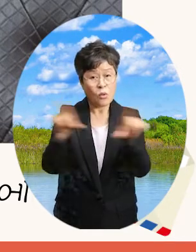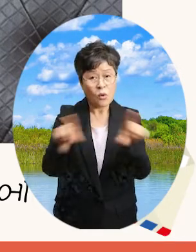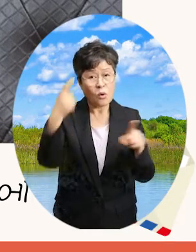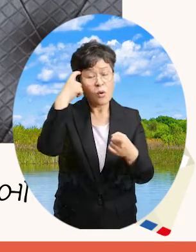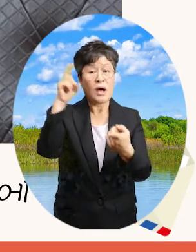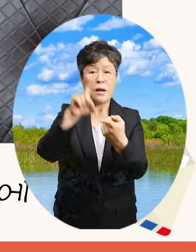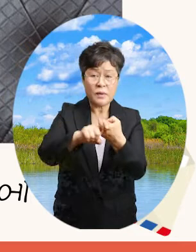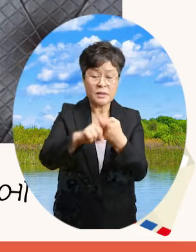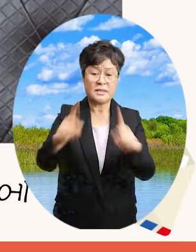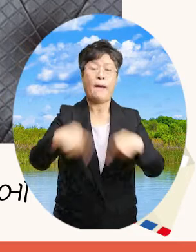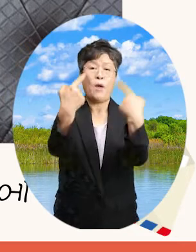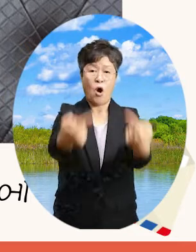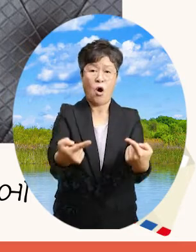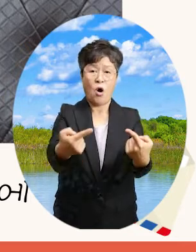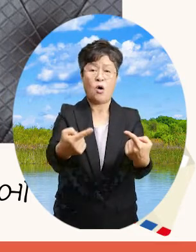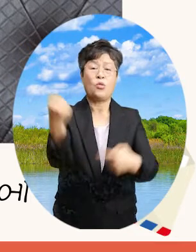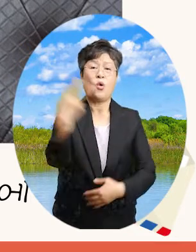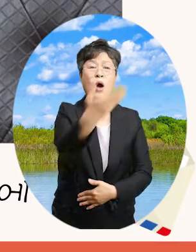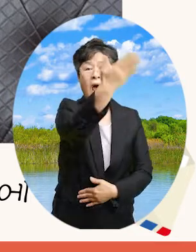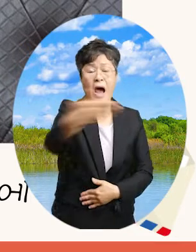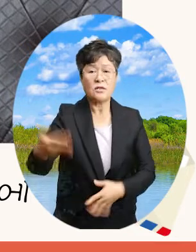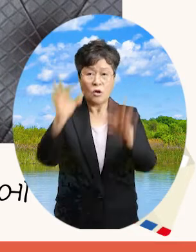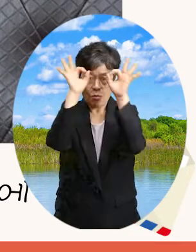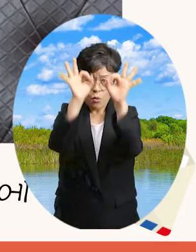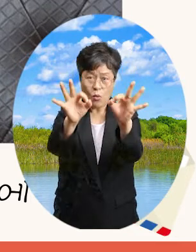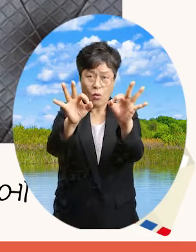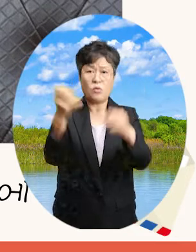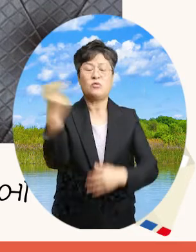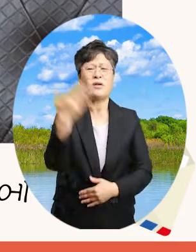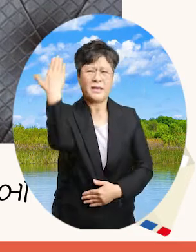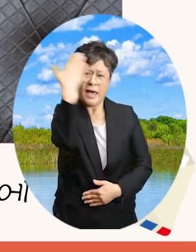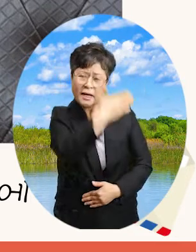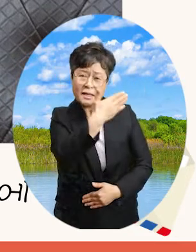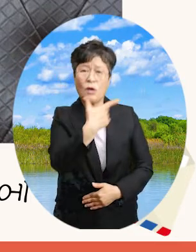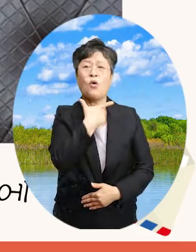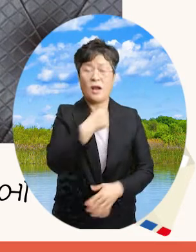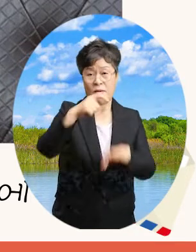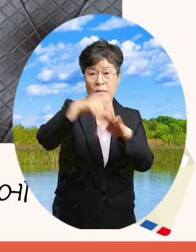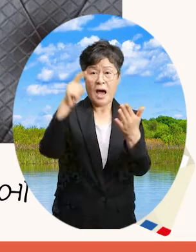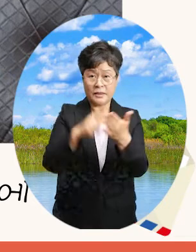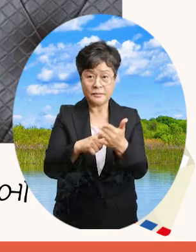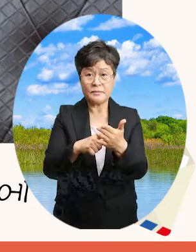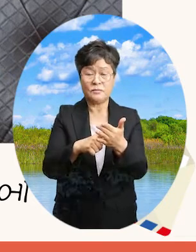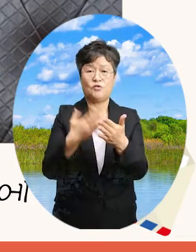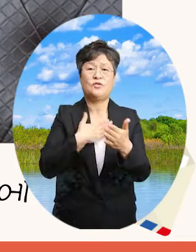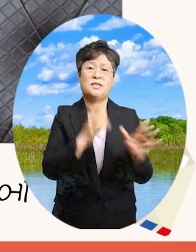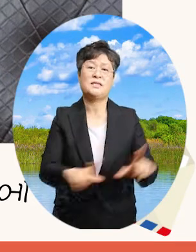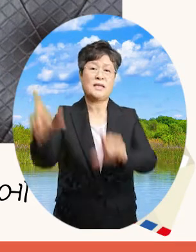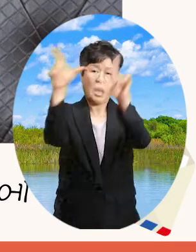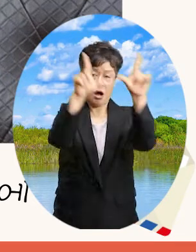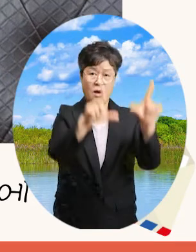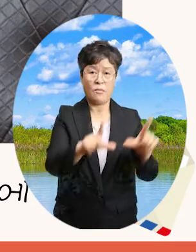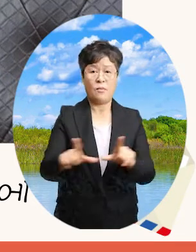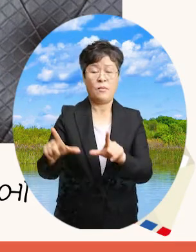나무에 가죽나무 같은 데 특히 이런 등등의 외래종들로부터 좀 우리 하천의 고유성이라든지 자연성을 회복해내는 일,